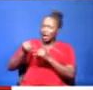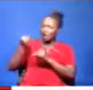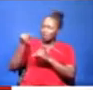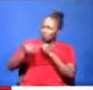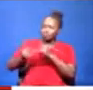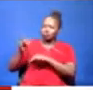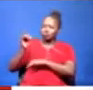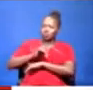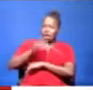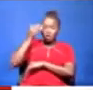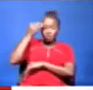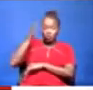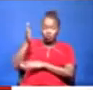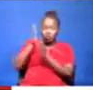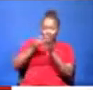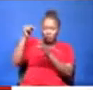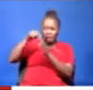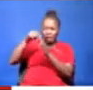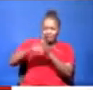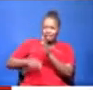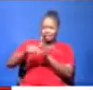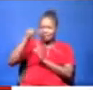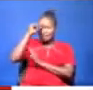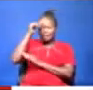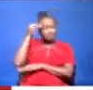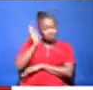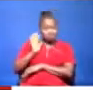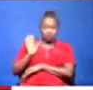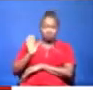hatujui mipango ya ndani ya serikali. Mheshimiwa Odingo.